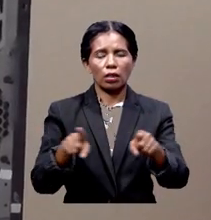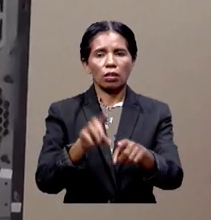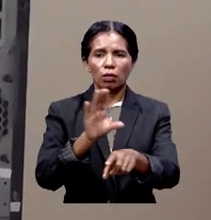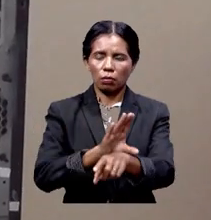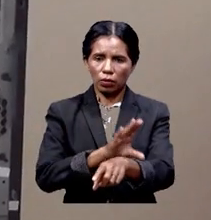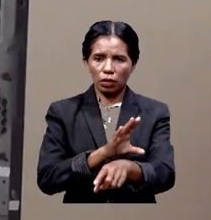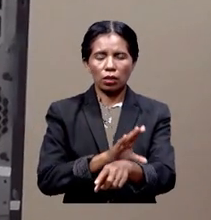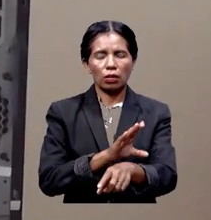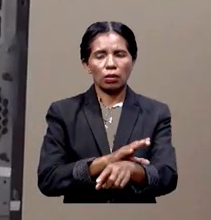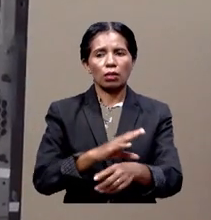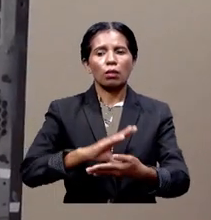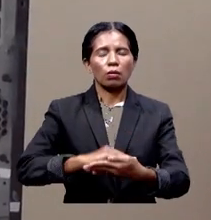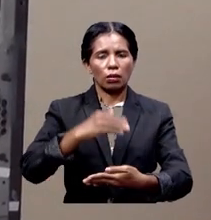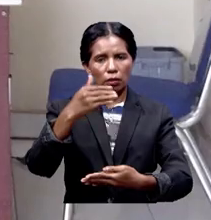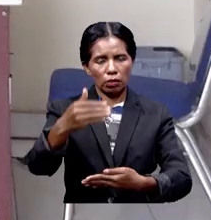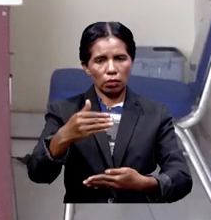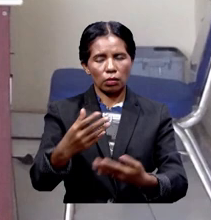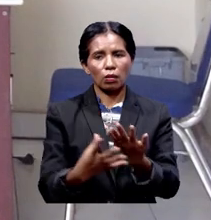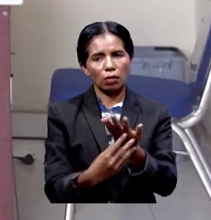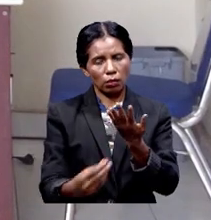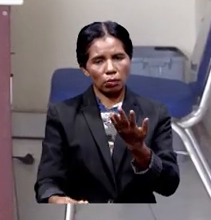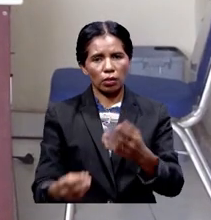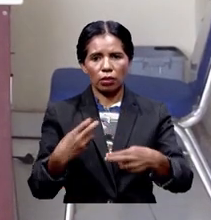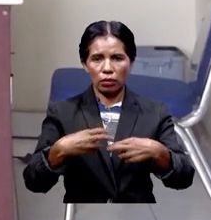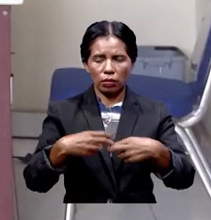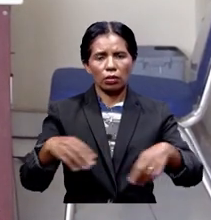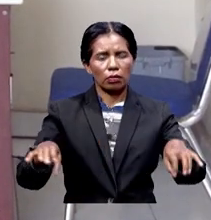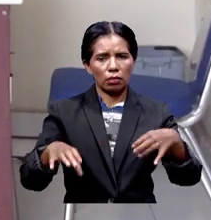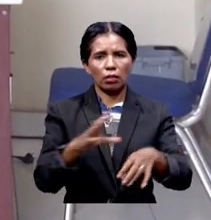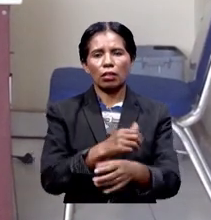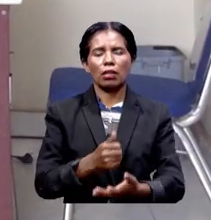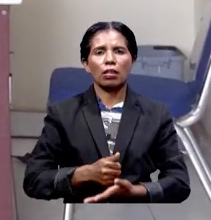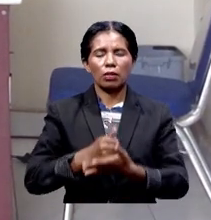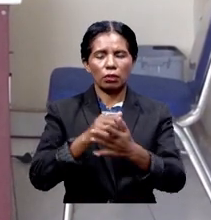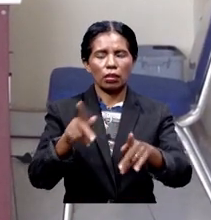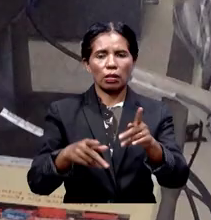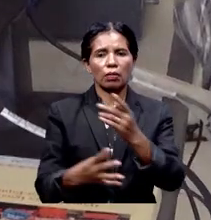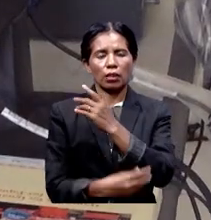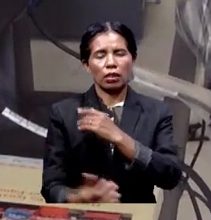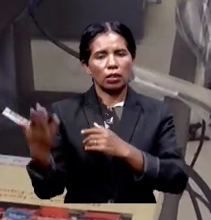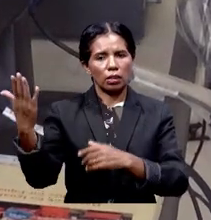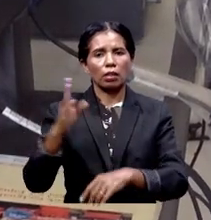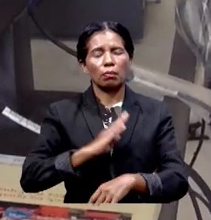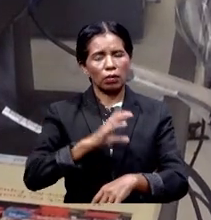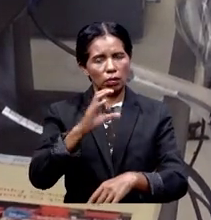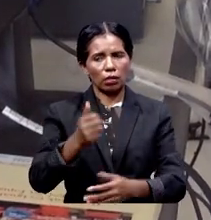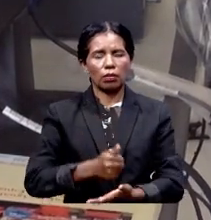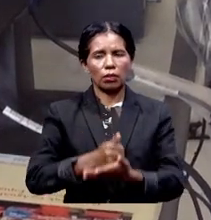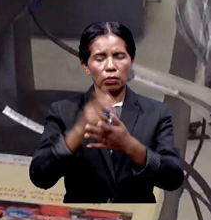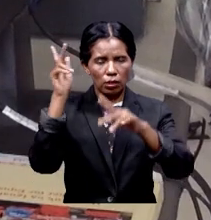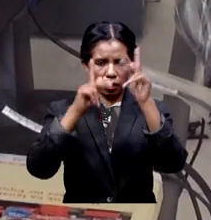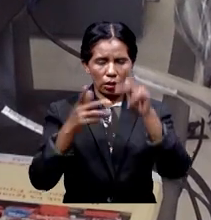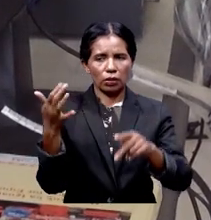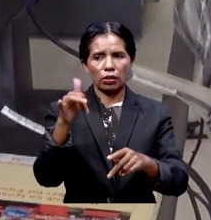computador, laptop, no printer, kodi dificulta serviço pessoal apoio vulnerável iha Baucau, atu atende caso sira.